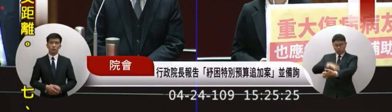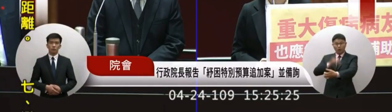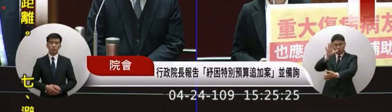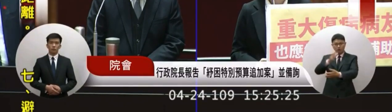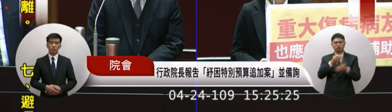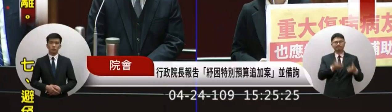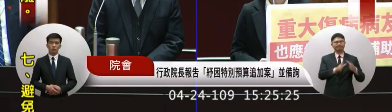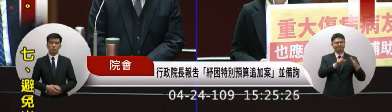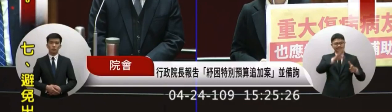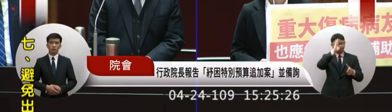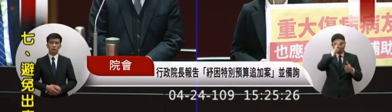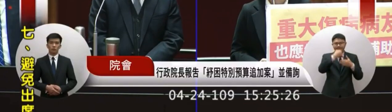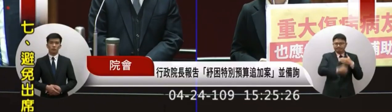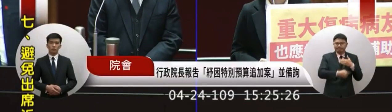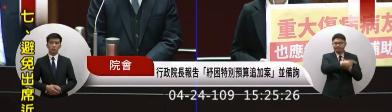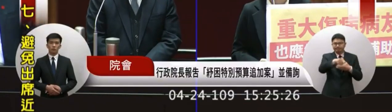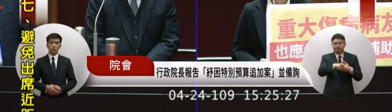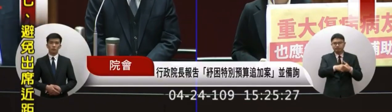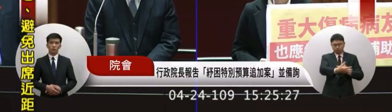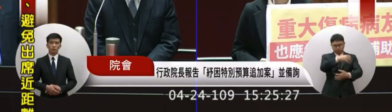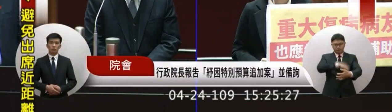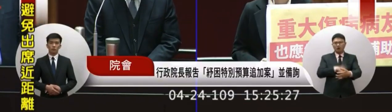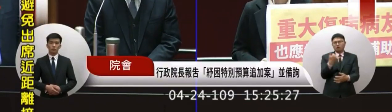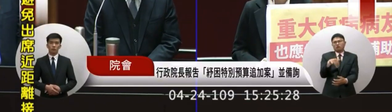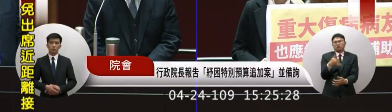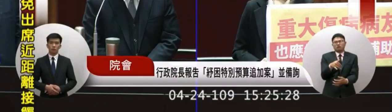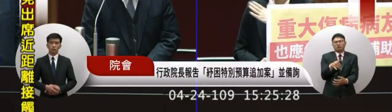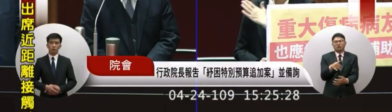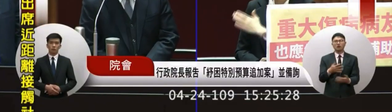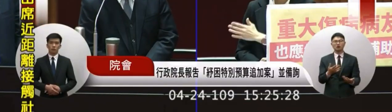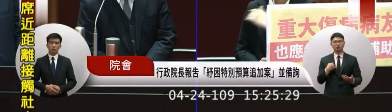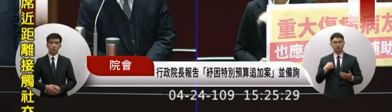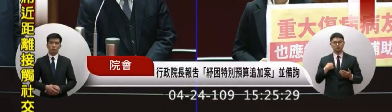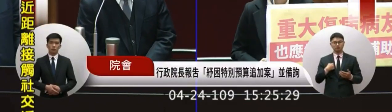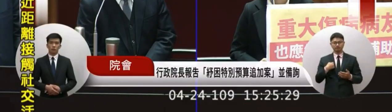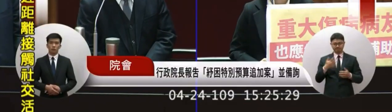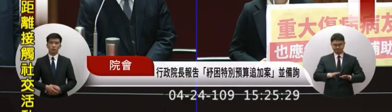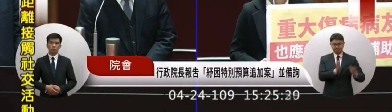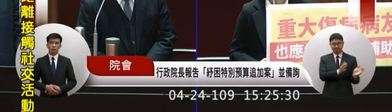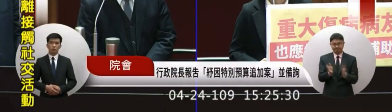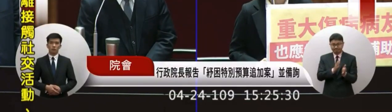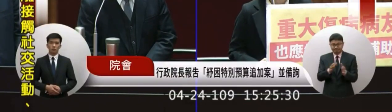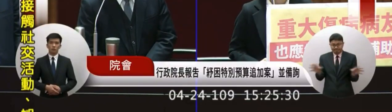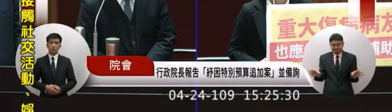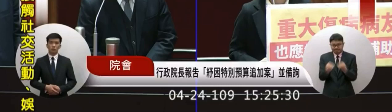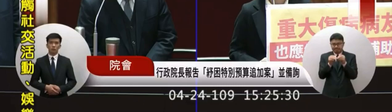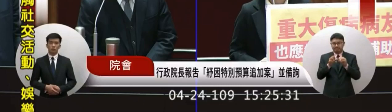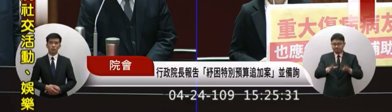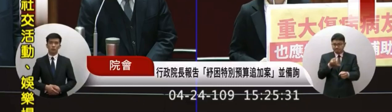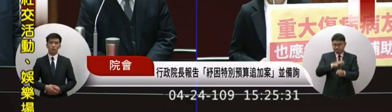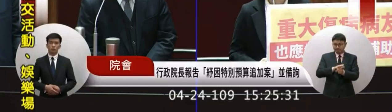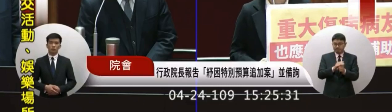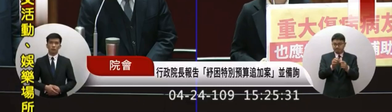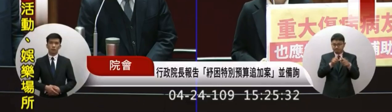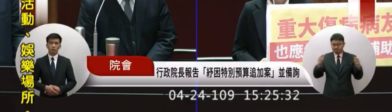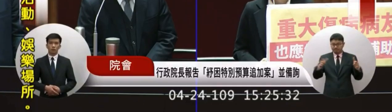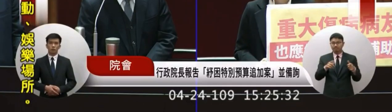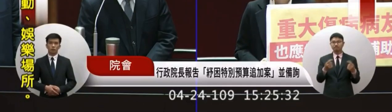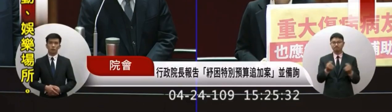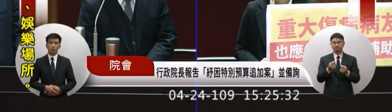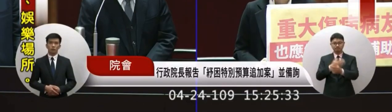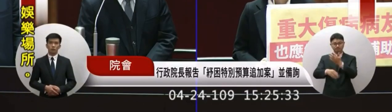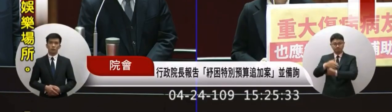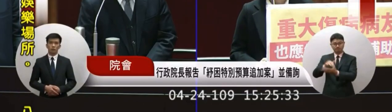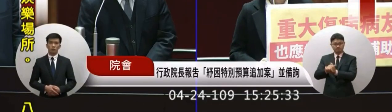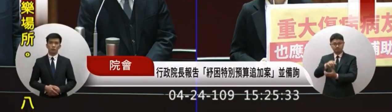对重大伤病者却还有一部分的不足是没有被包含进去的。那我这边先整理一下现在目前已经有的补助的部分啊，我们可以看得到说身